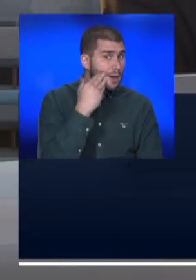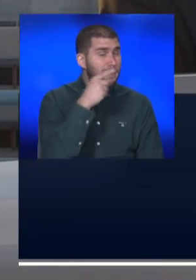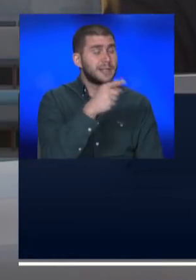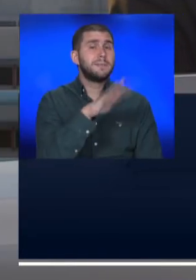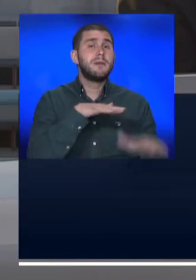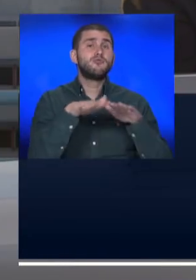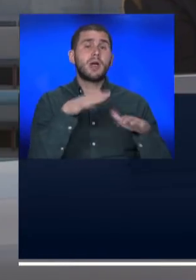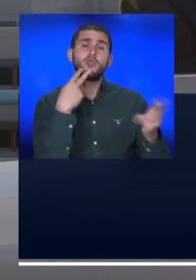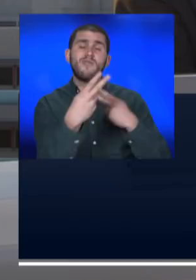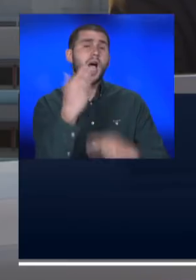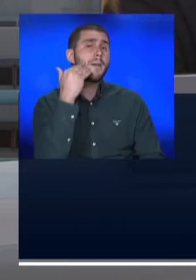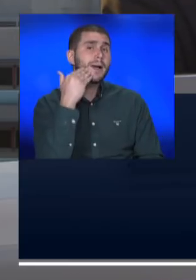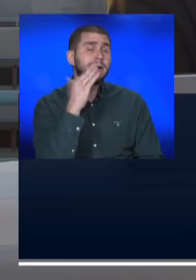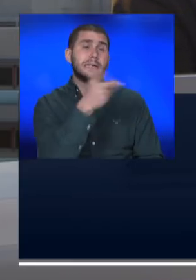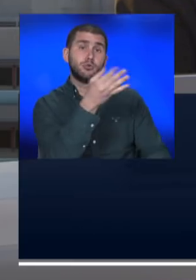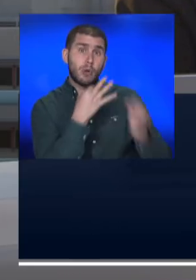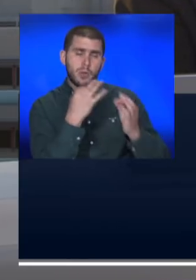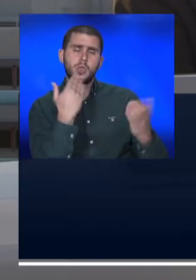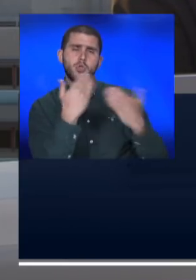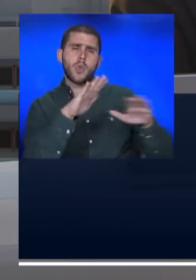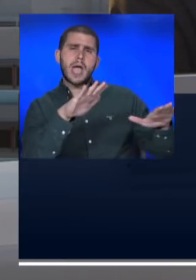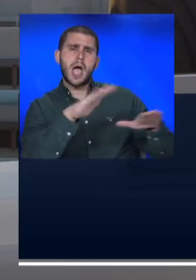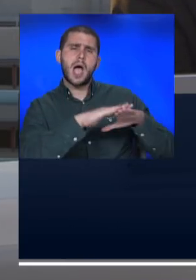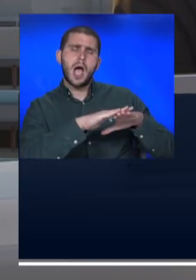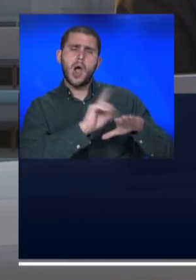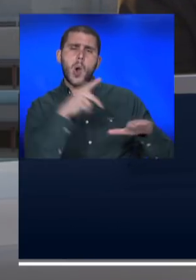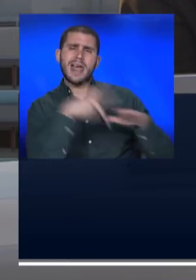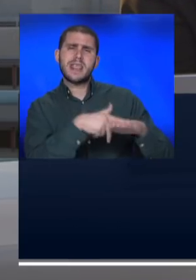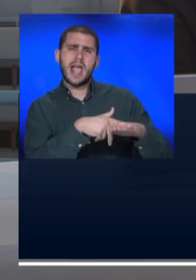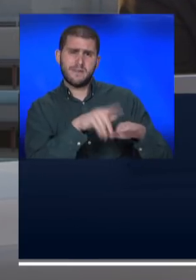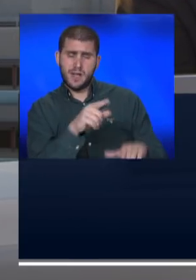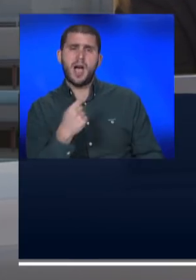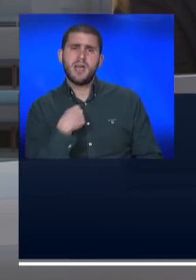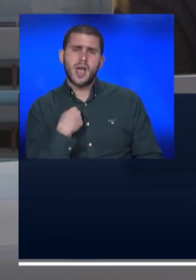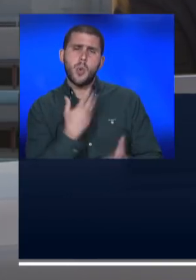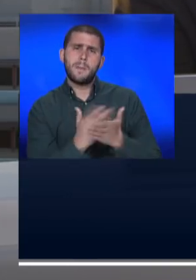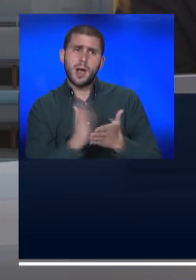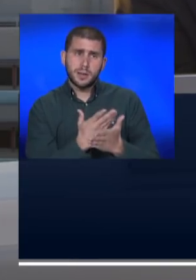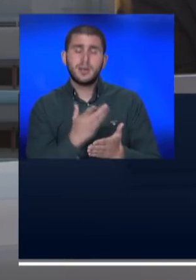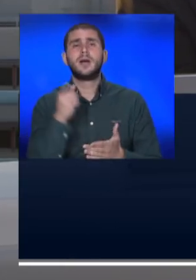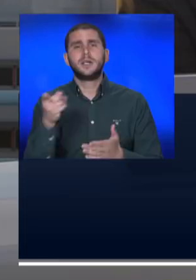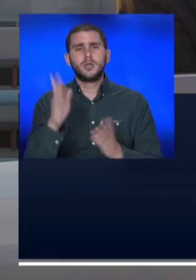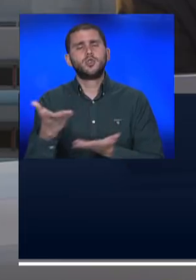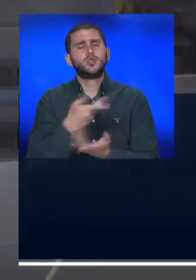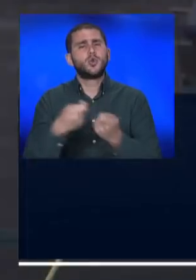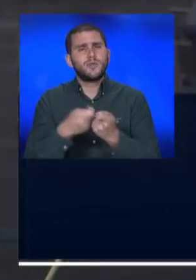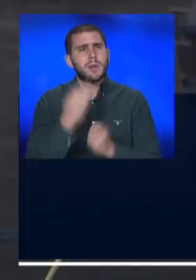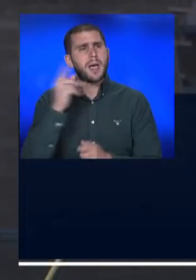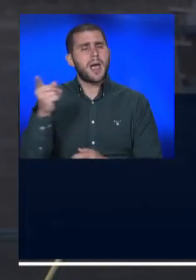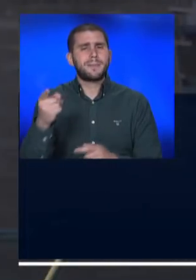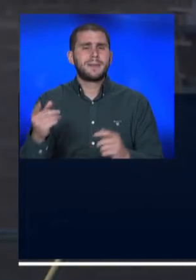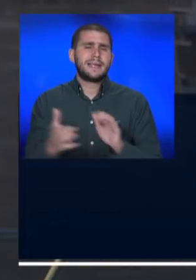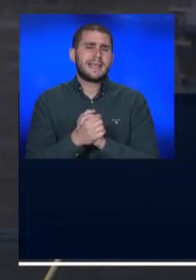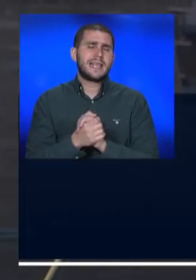לאמריקנים. חברים, תודה רבה. אל תתערבו בענייננו, אנחנו קובעים. יש לנו שותפות עם אמריקאים, הם ידידים הכי גדולים שלנו,